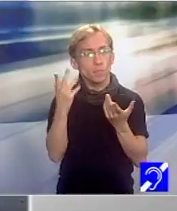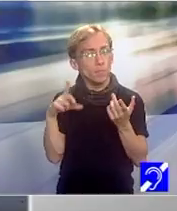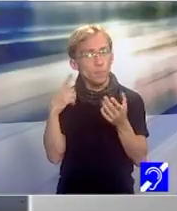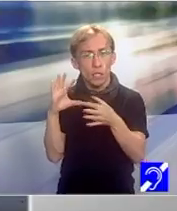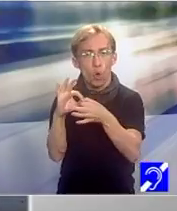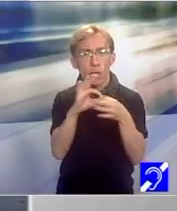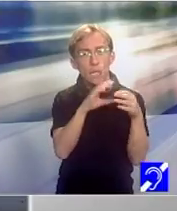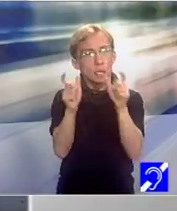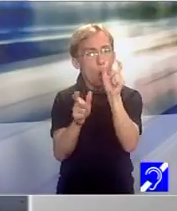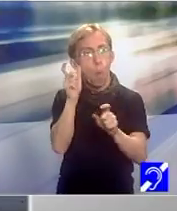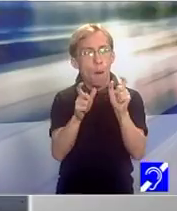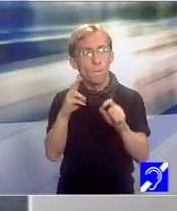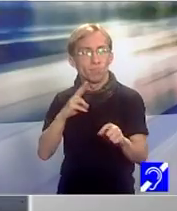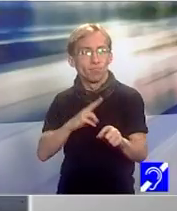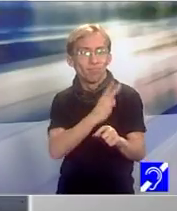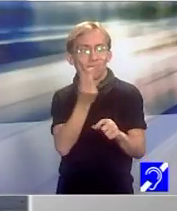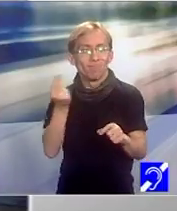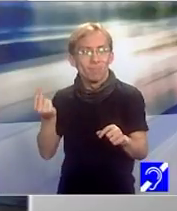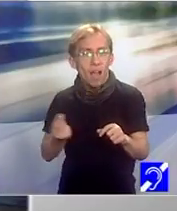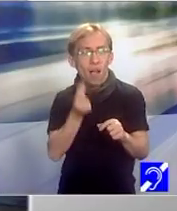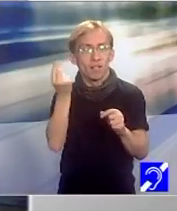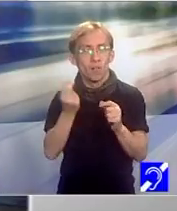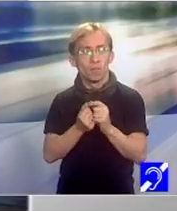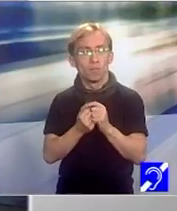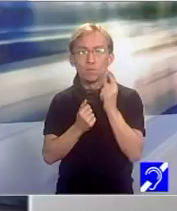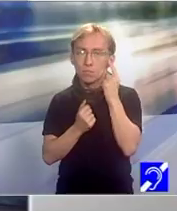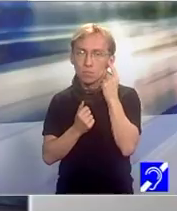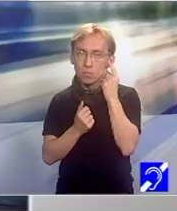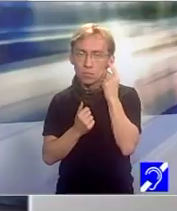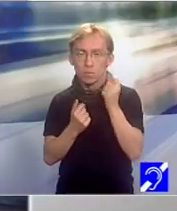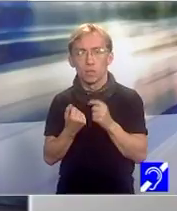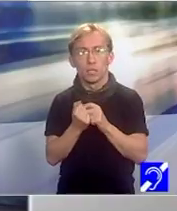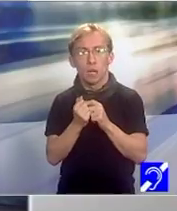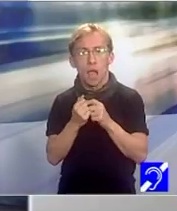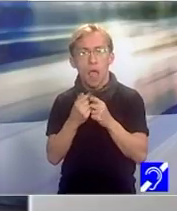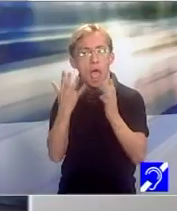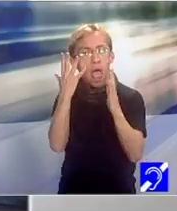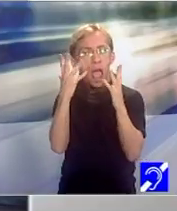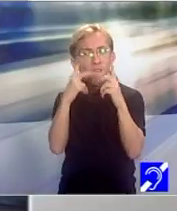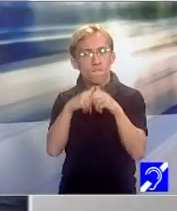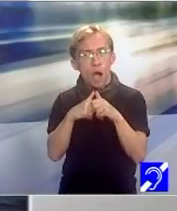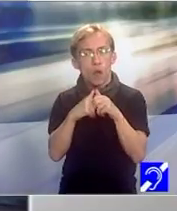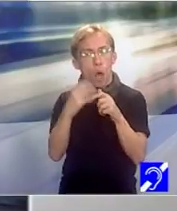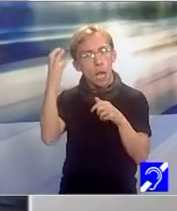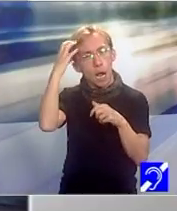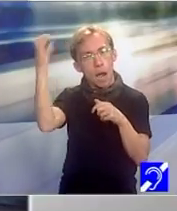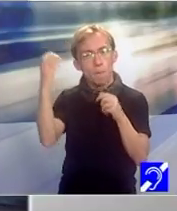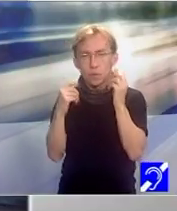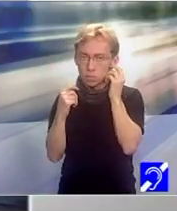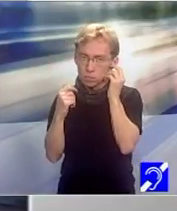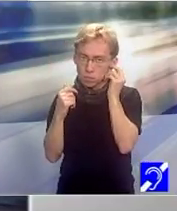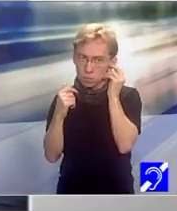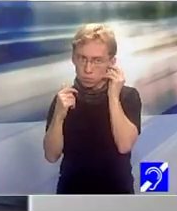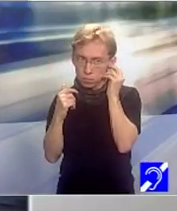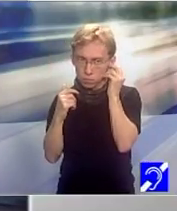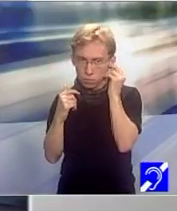oameni extraordinari, inclusiv pe expertiză medicală, pe evaluarea capacității de muncă. Am încercat să găsesc pe cineva și am găsit pe doamna doctor